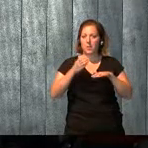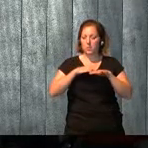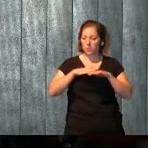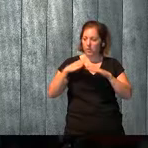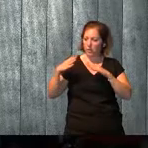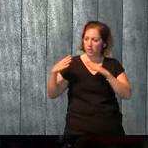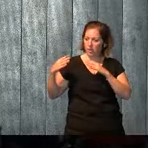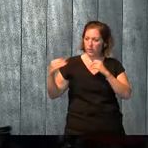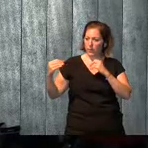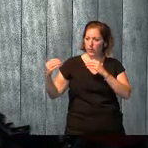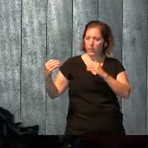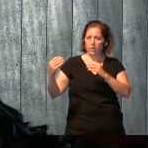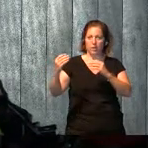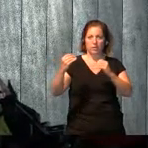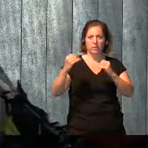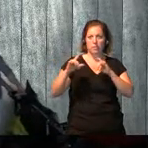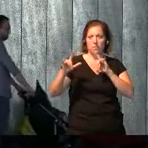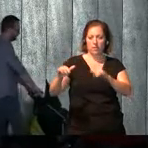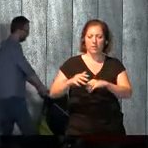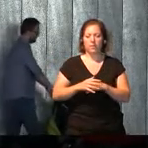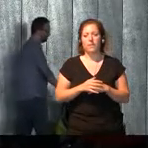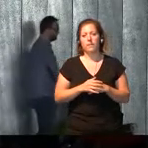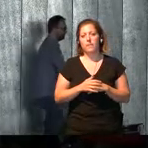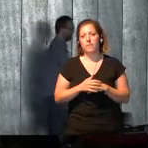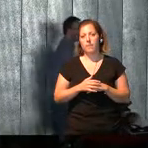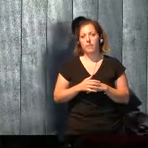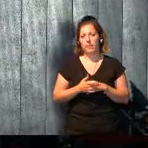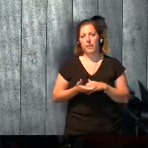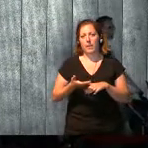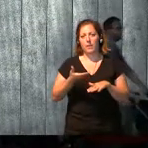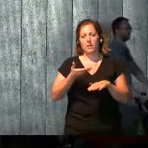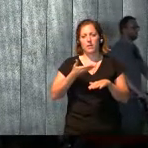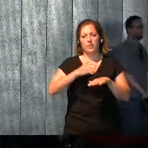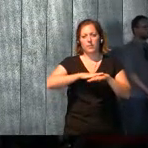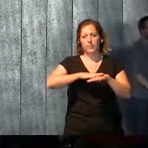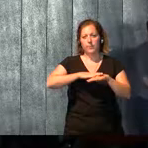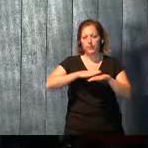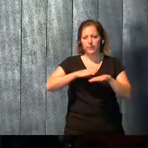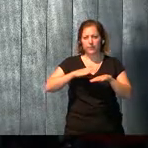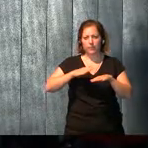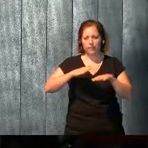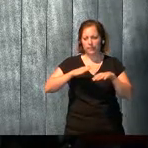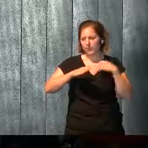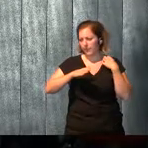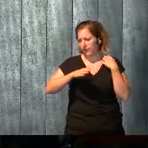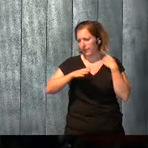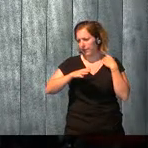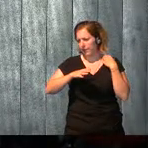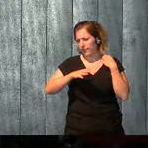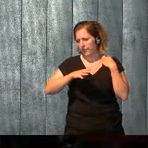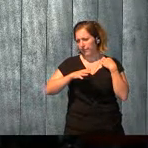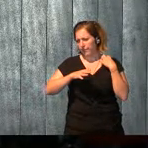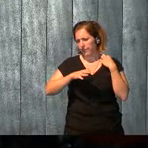est dilatable et que il n'y a pas de corrélation directe